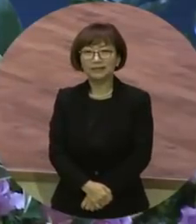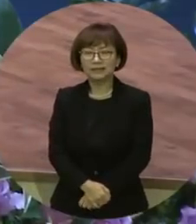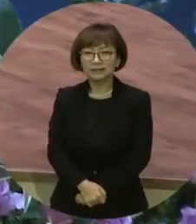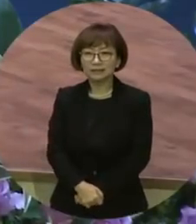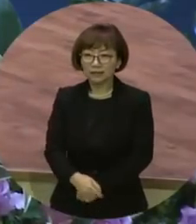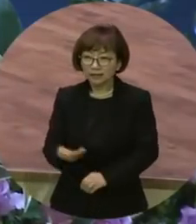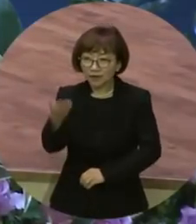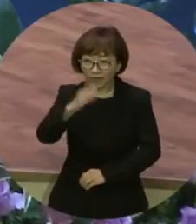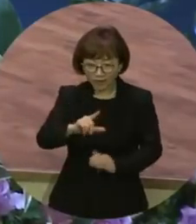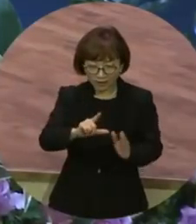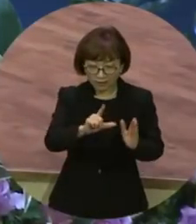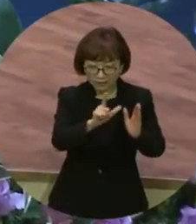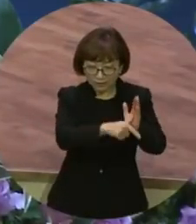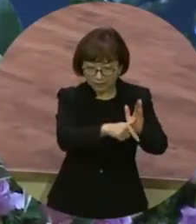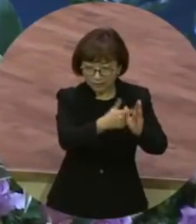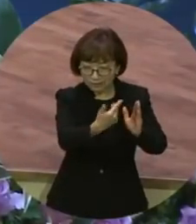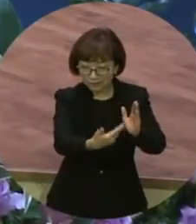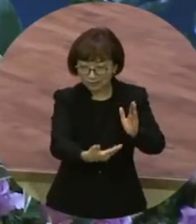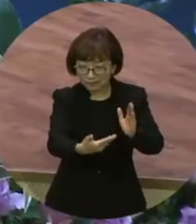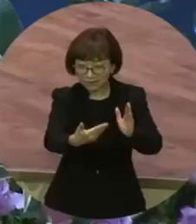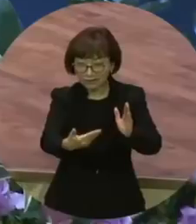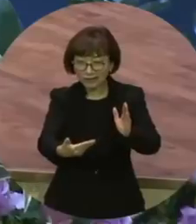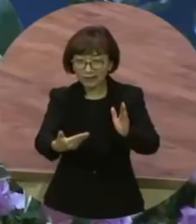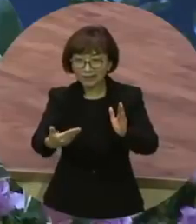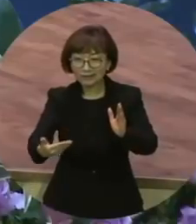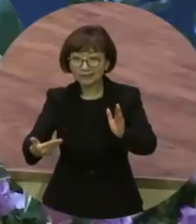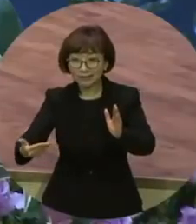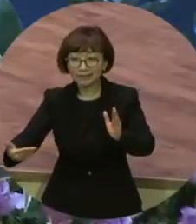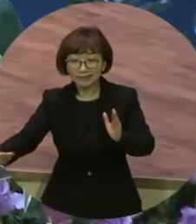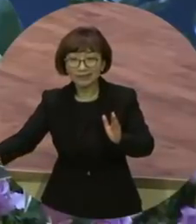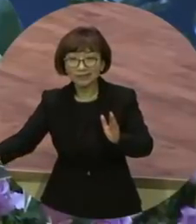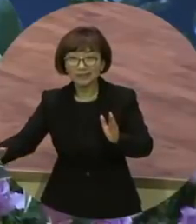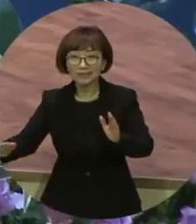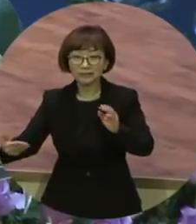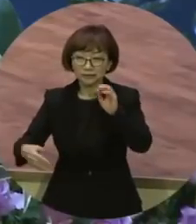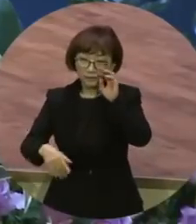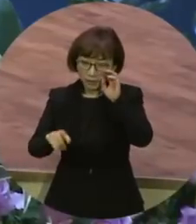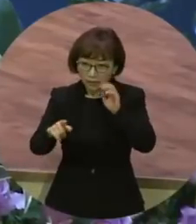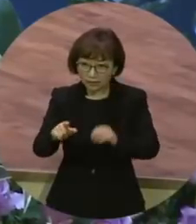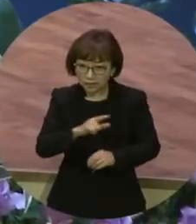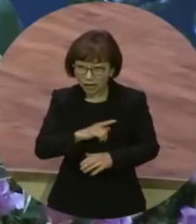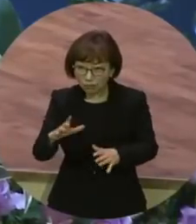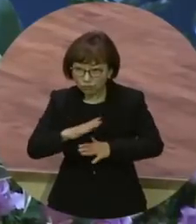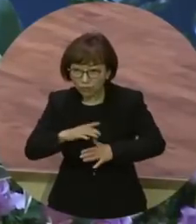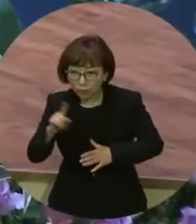근데 이게 시간이 지나니까 여러분 가장 무서운 게요. 다락방 율법이잖아요.